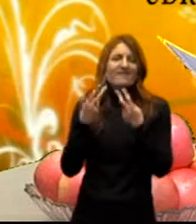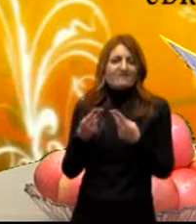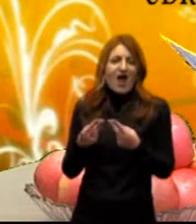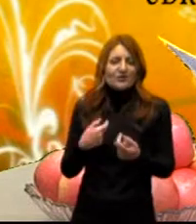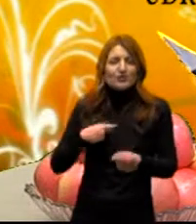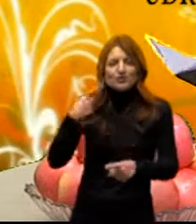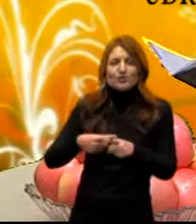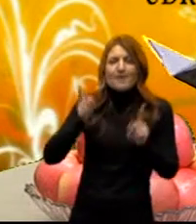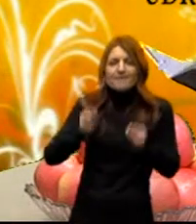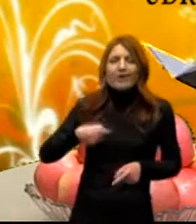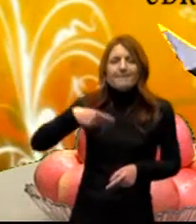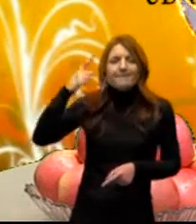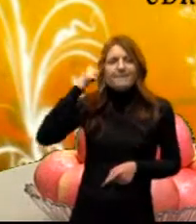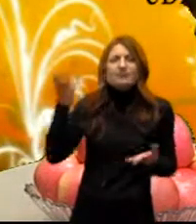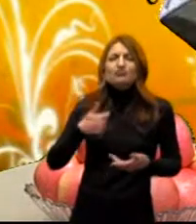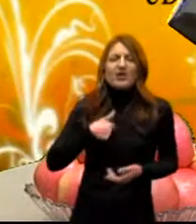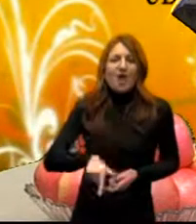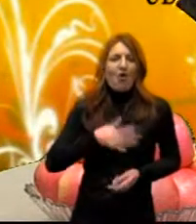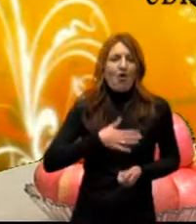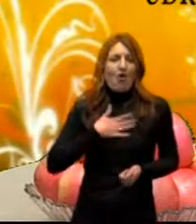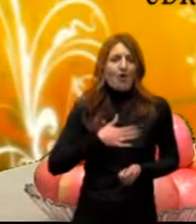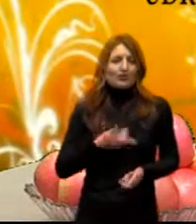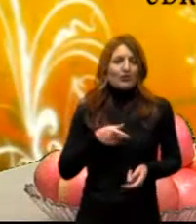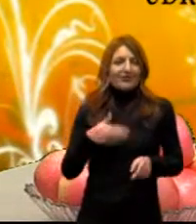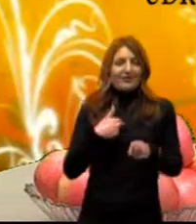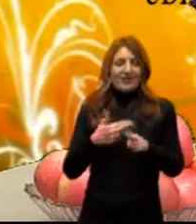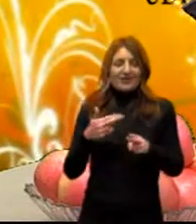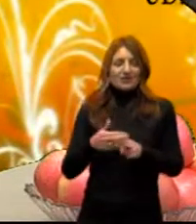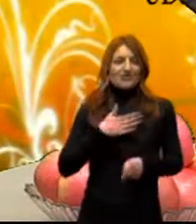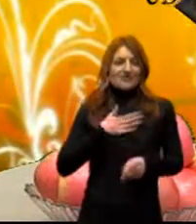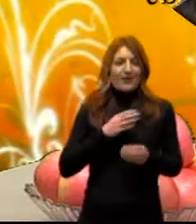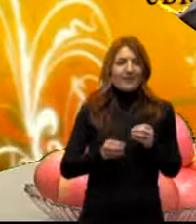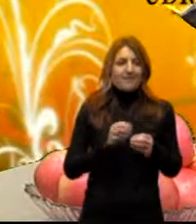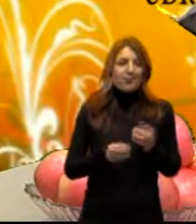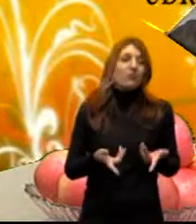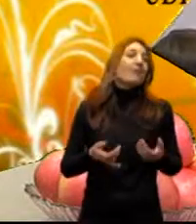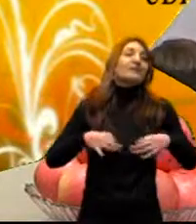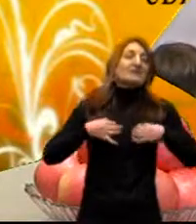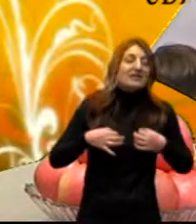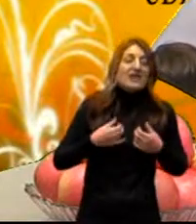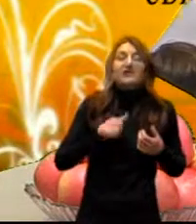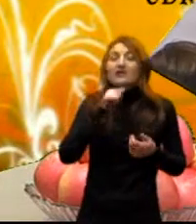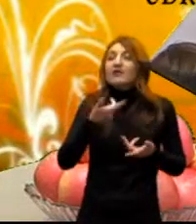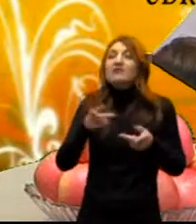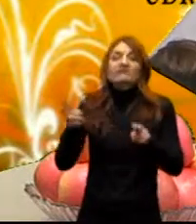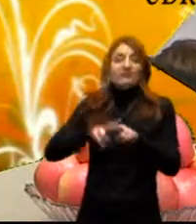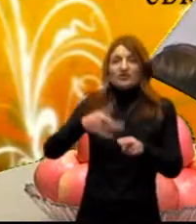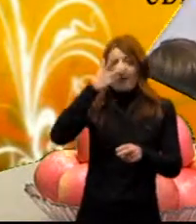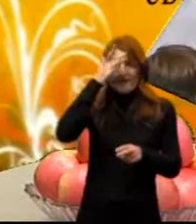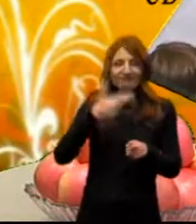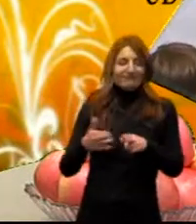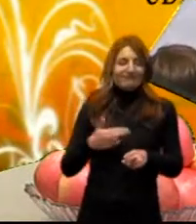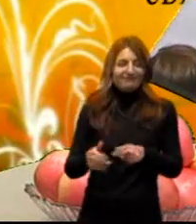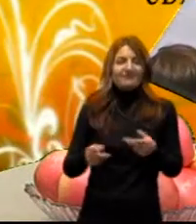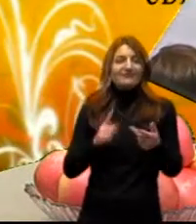znati točno što hoćemo. Jasno. Možda bi tu i raščistili svoje probleme i druge neke zdravstvene, a ne samo glavobolje, je li tako? I ono što